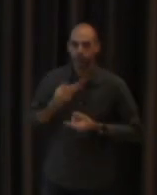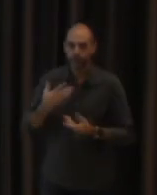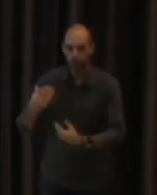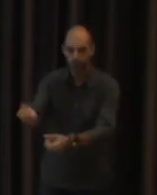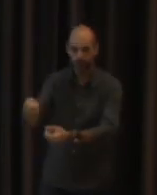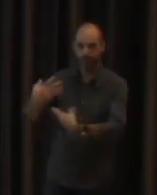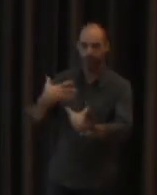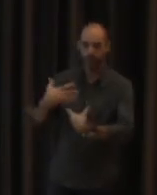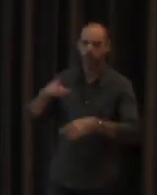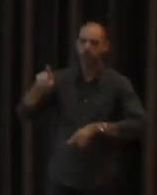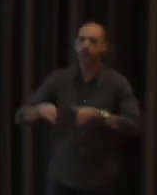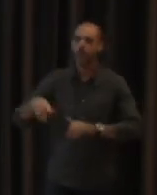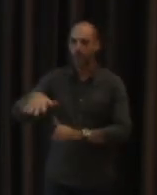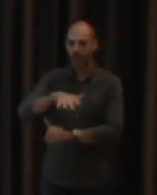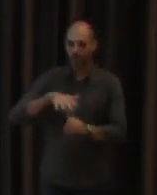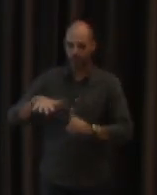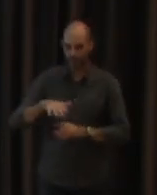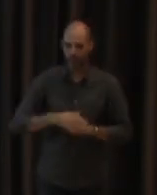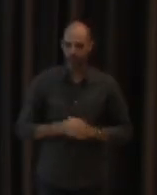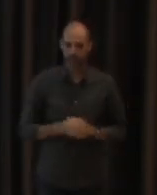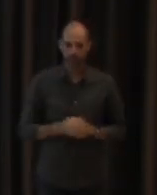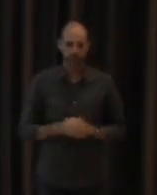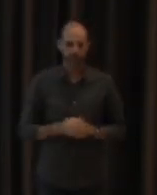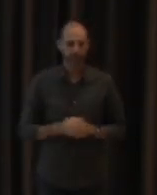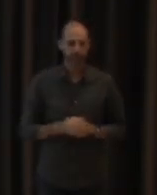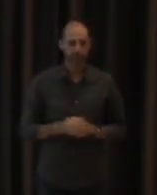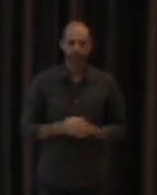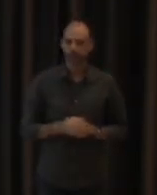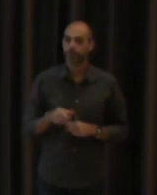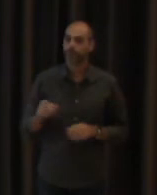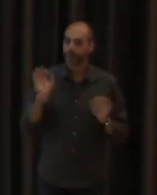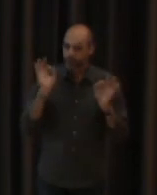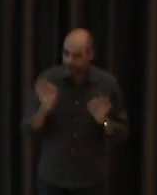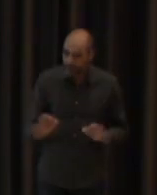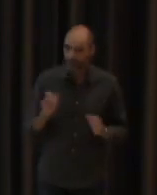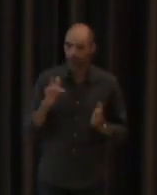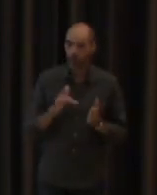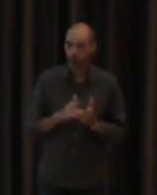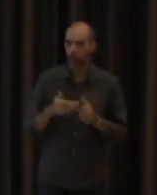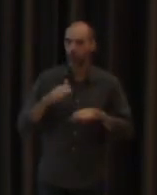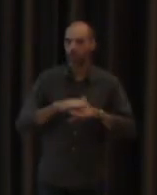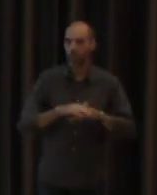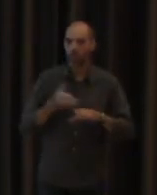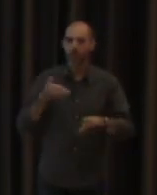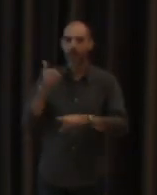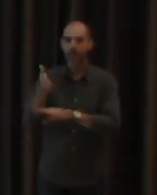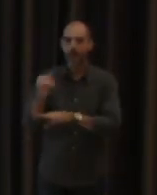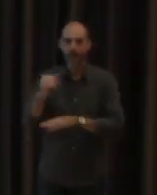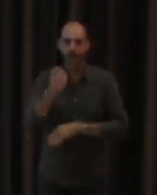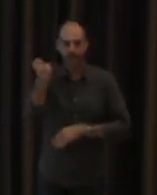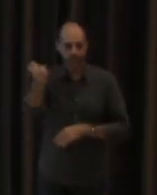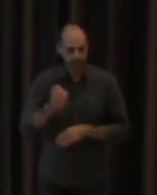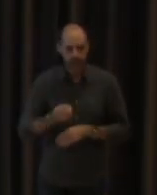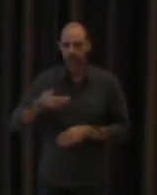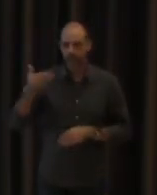altre lloc que no és ni el de l'emissor ni el del receptor. Aquí sí, quan entrem en el camp del verb anar i venir, que és